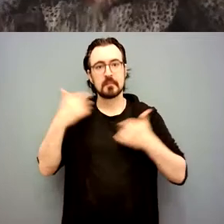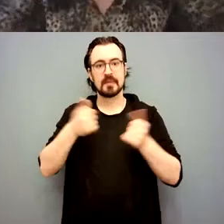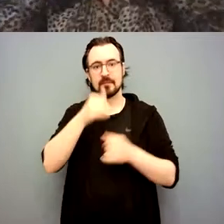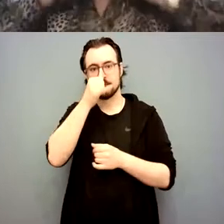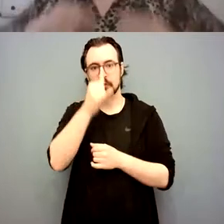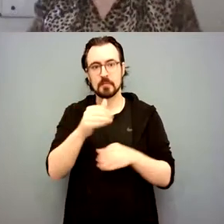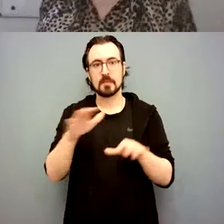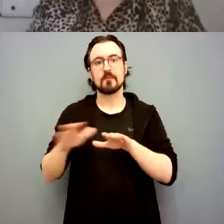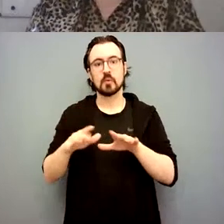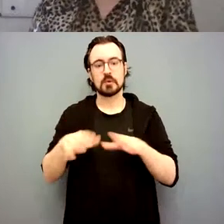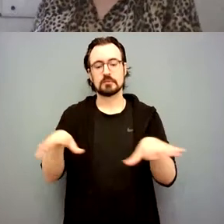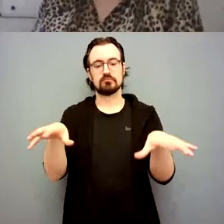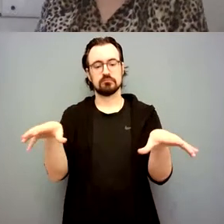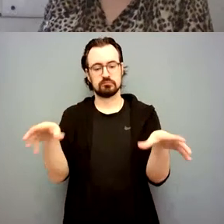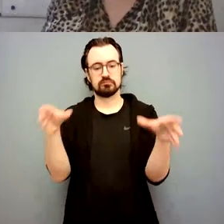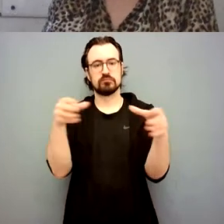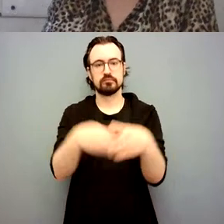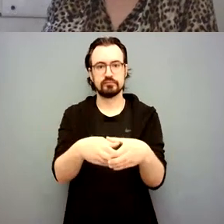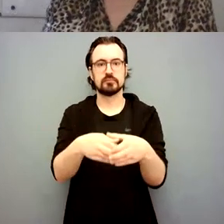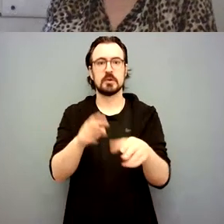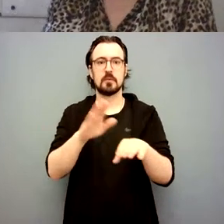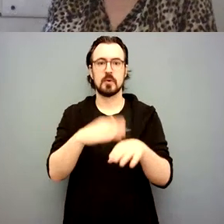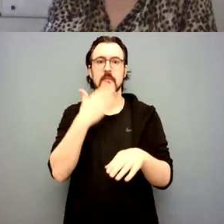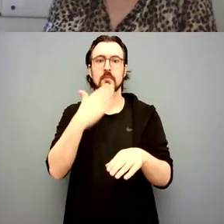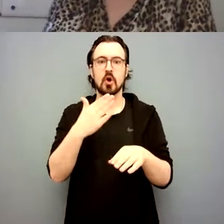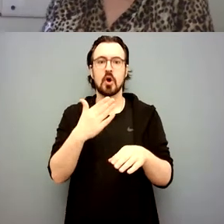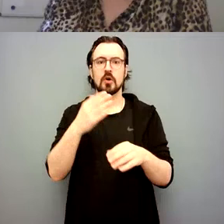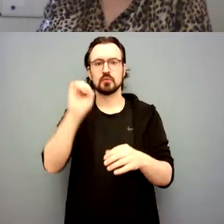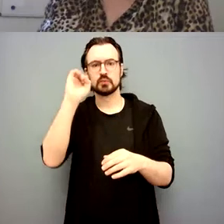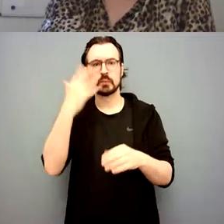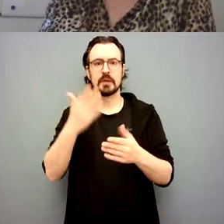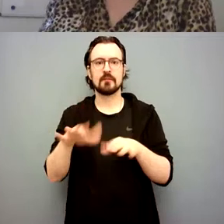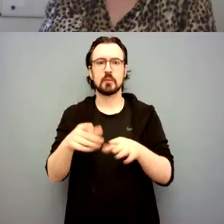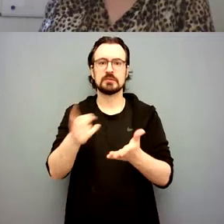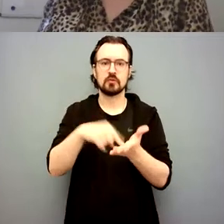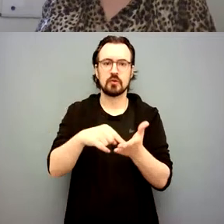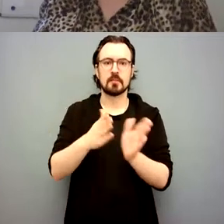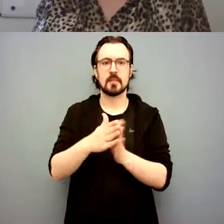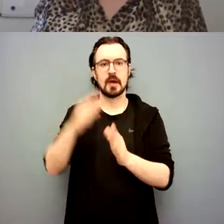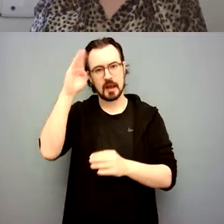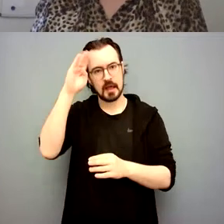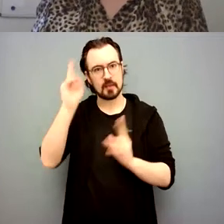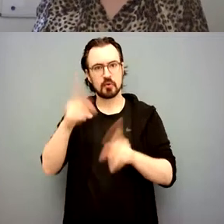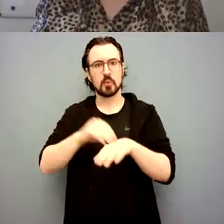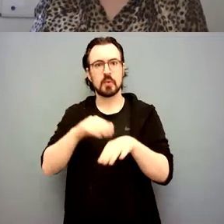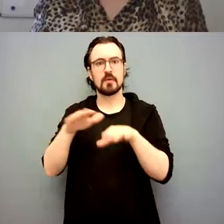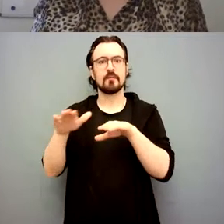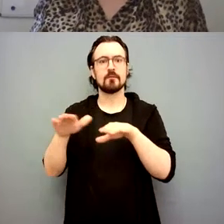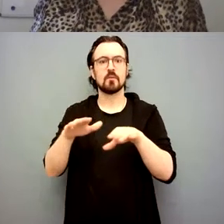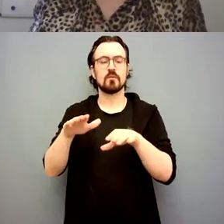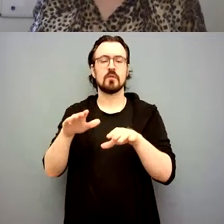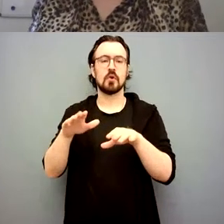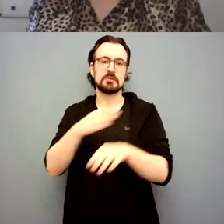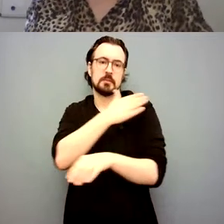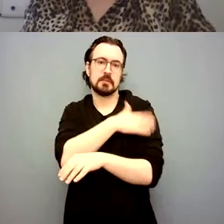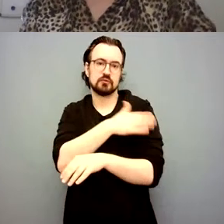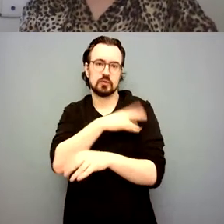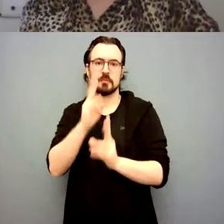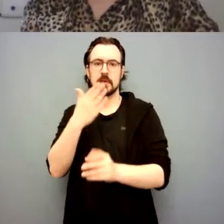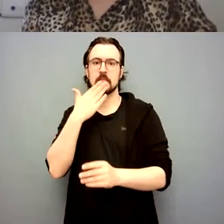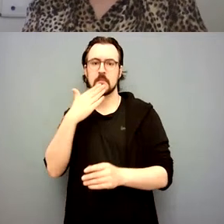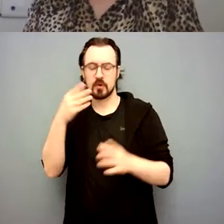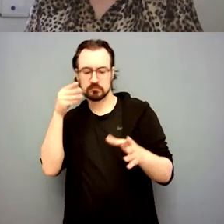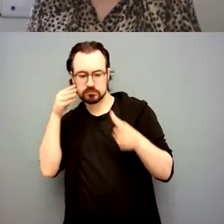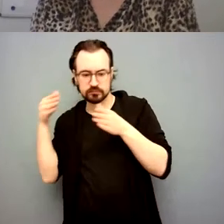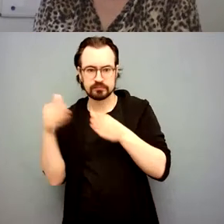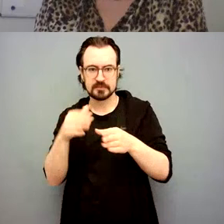vården samlas på ett par väldigt duktiga vårdcentraler med läkare och sjukvårdspersonal som är väl insatta i